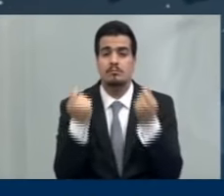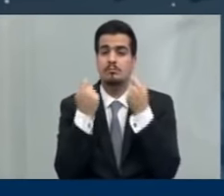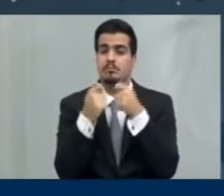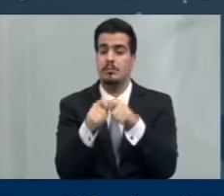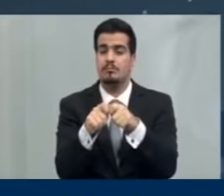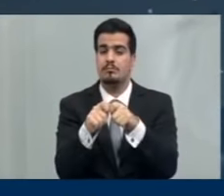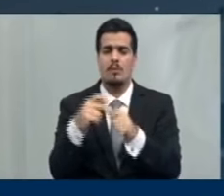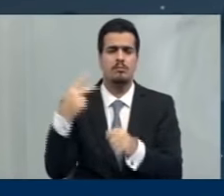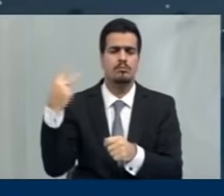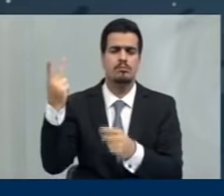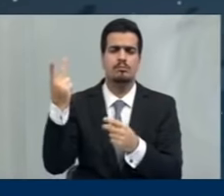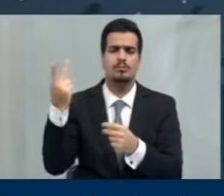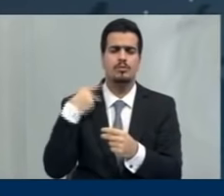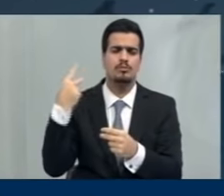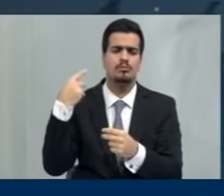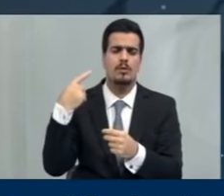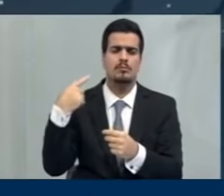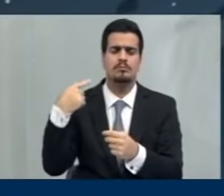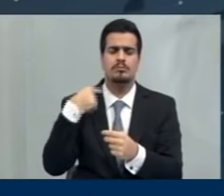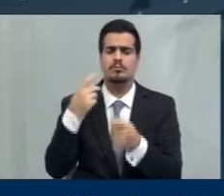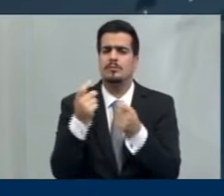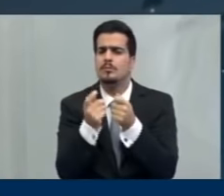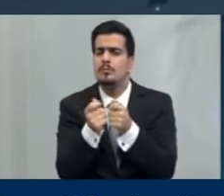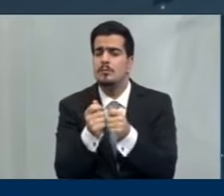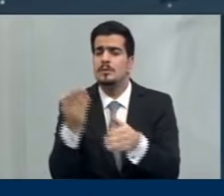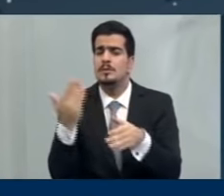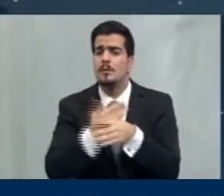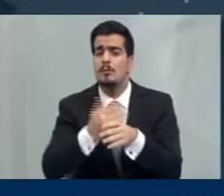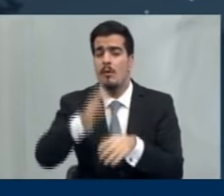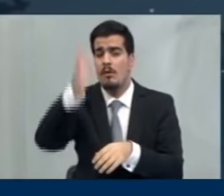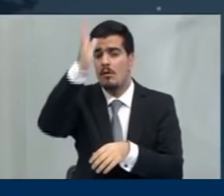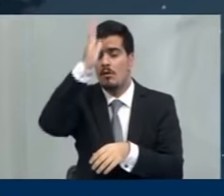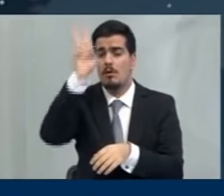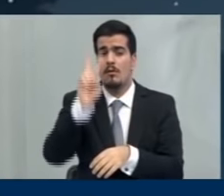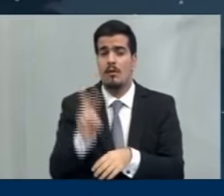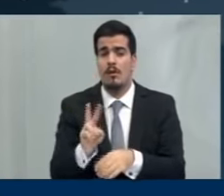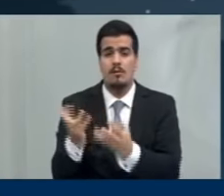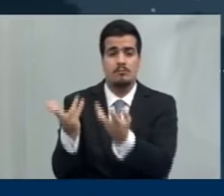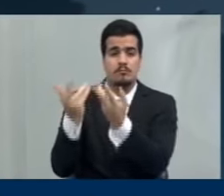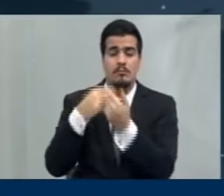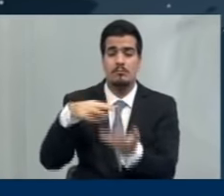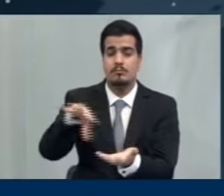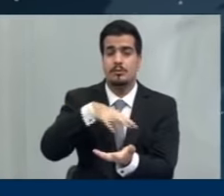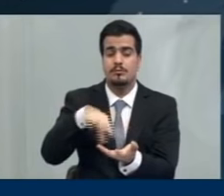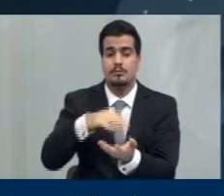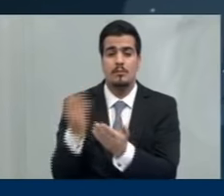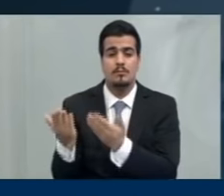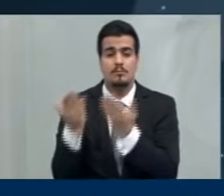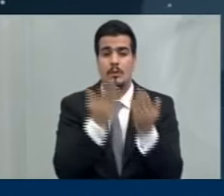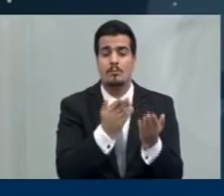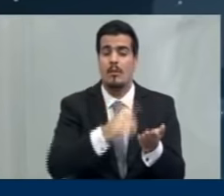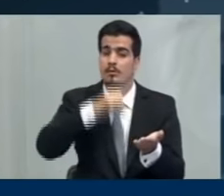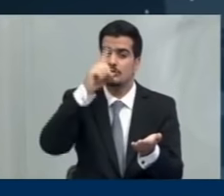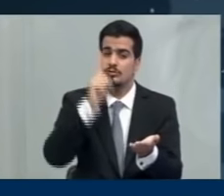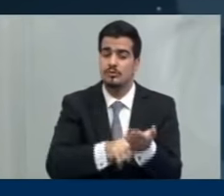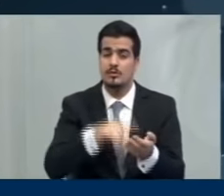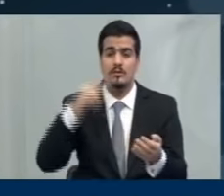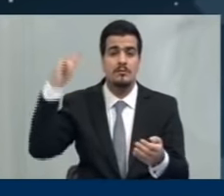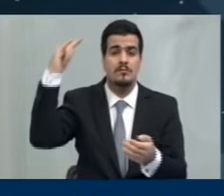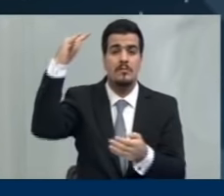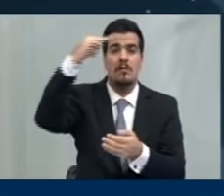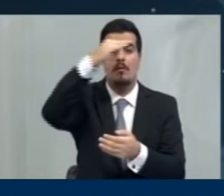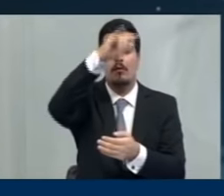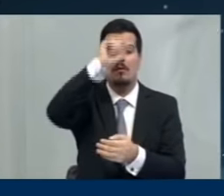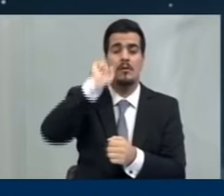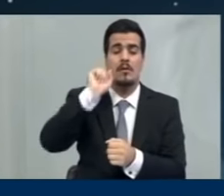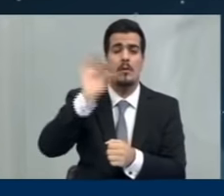بالديون. اللجنة وبحسب وثائق حصلت العراقية الإخبارية على نسخة منها أكدت أن توقف طيران الخطوط